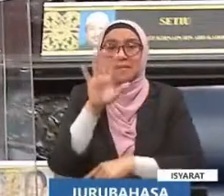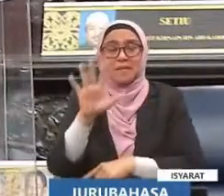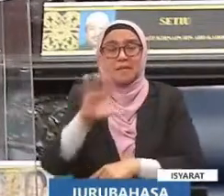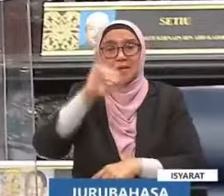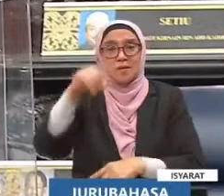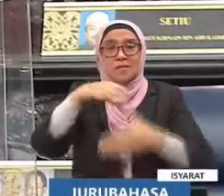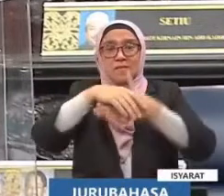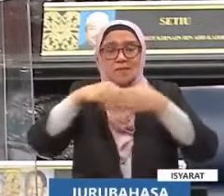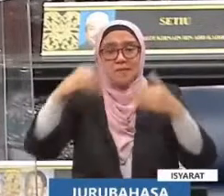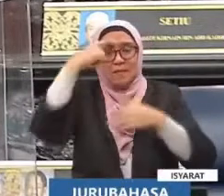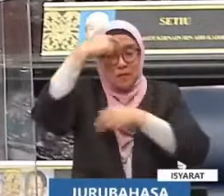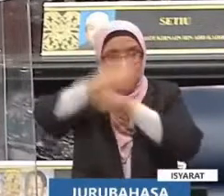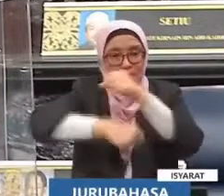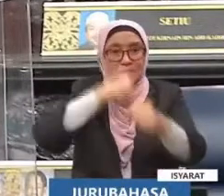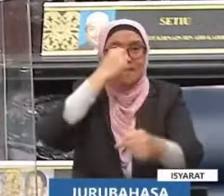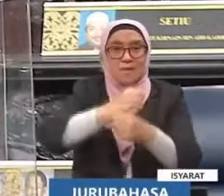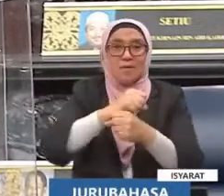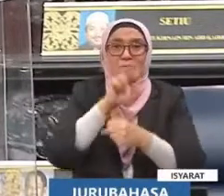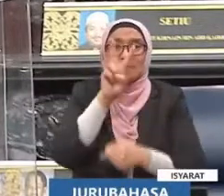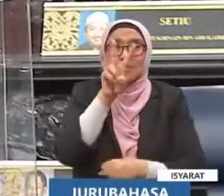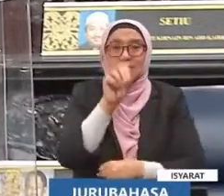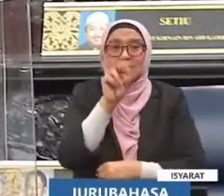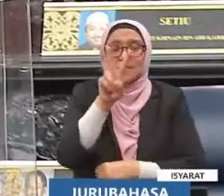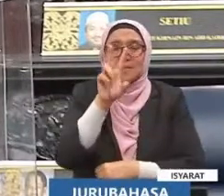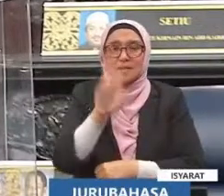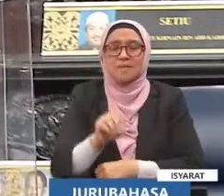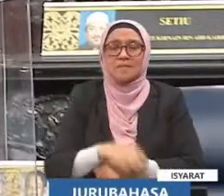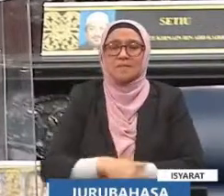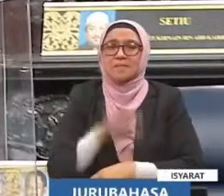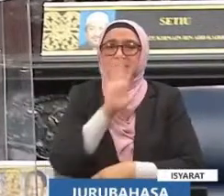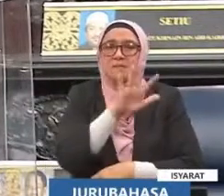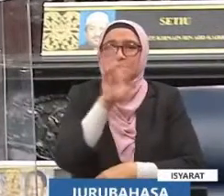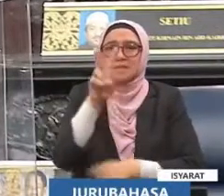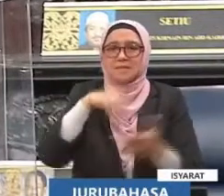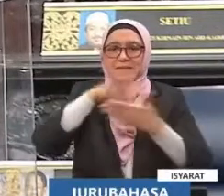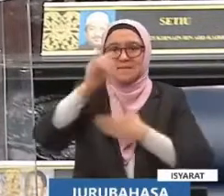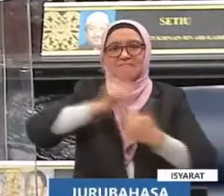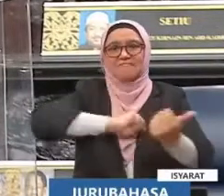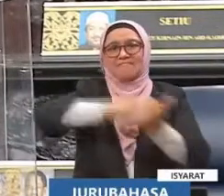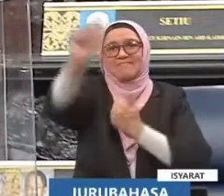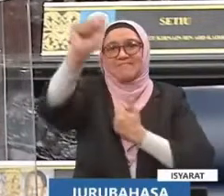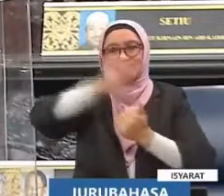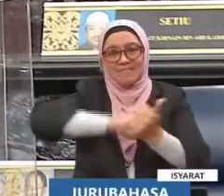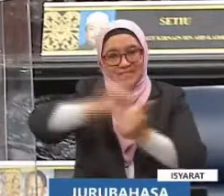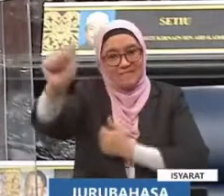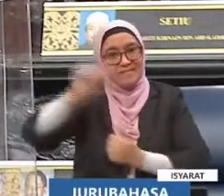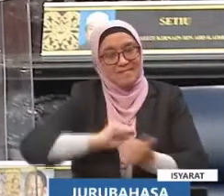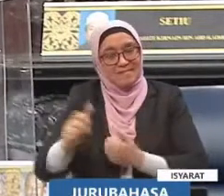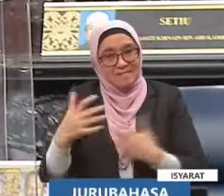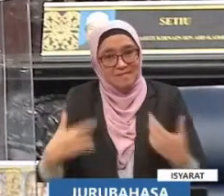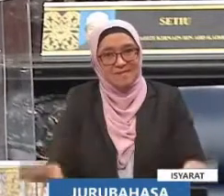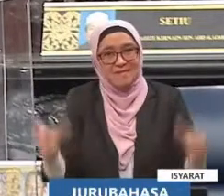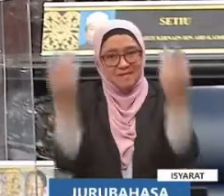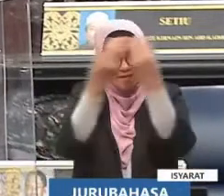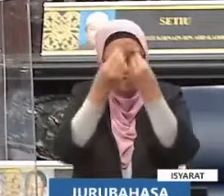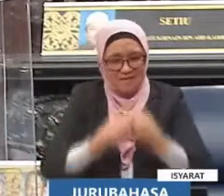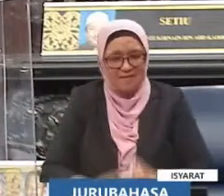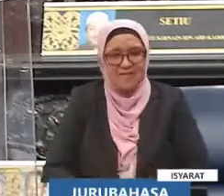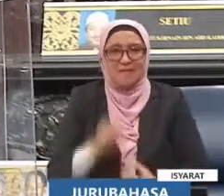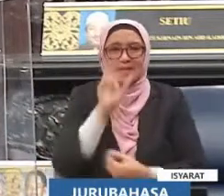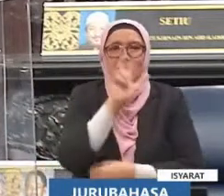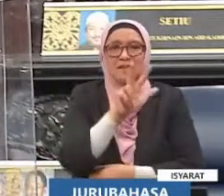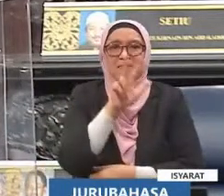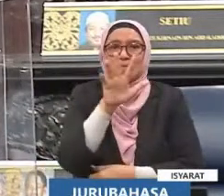tahun 2020 sebanyak 52 Project telah diluluskan dengan kos berjumlah 350000000